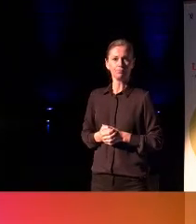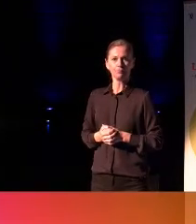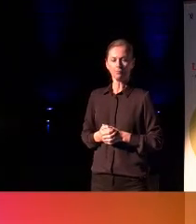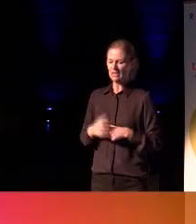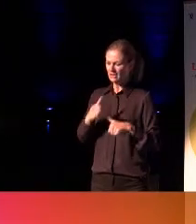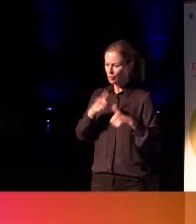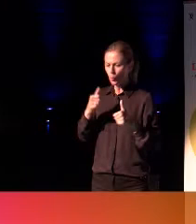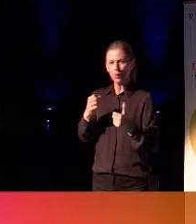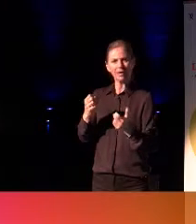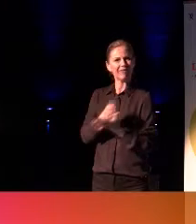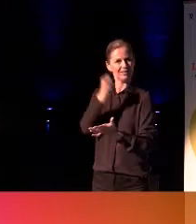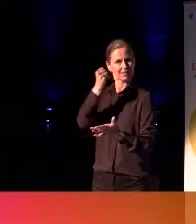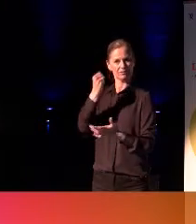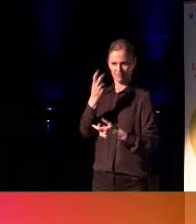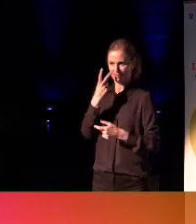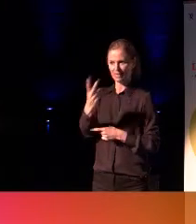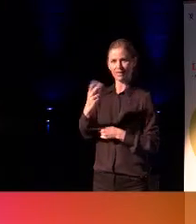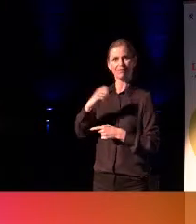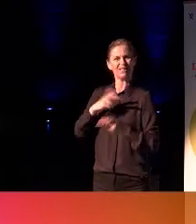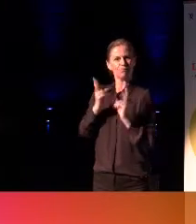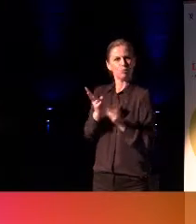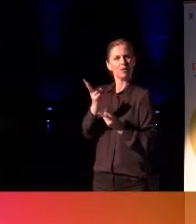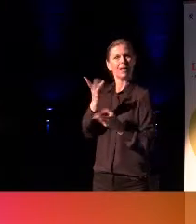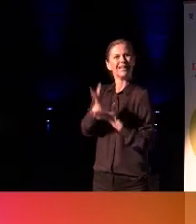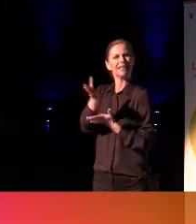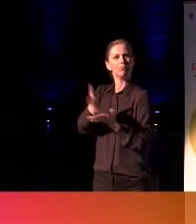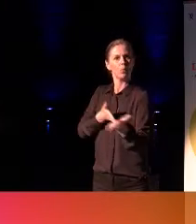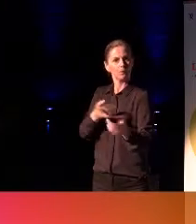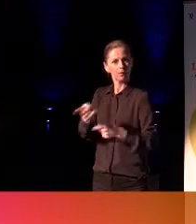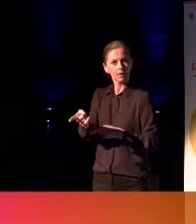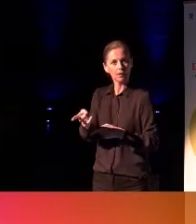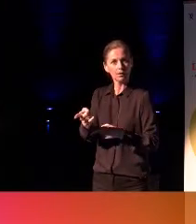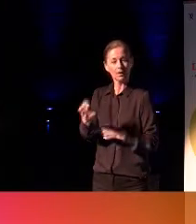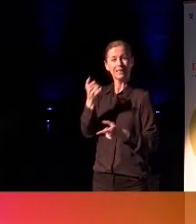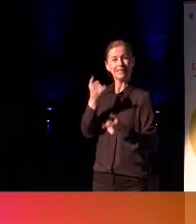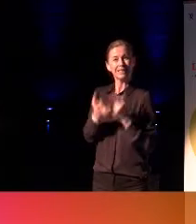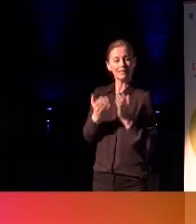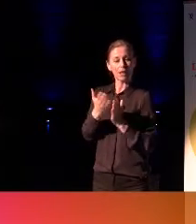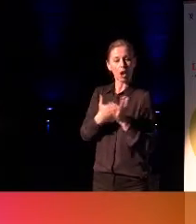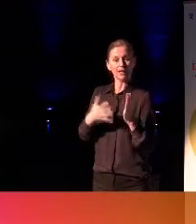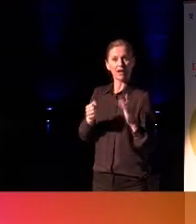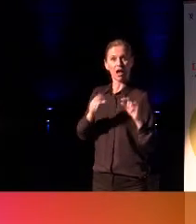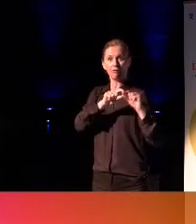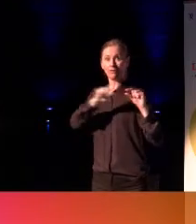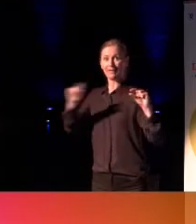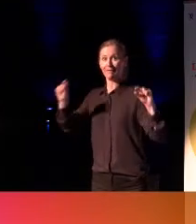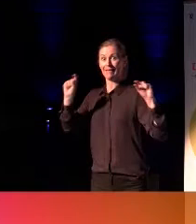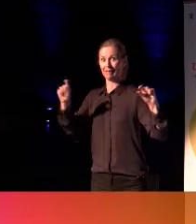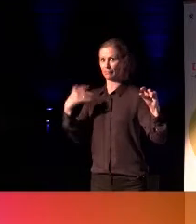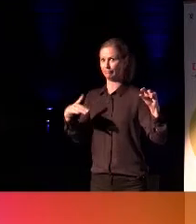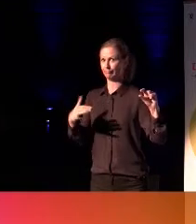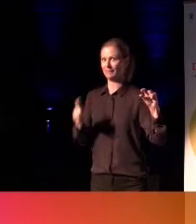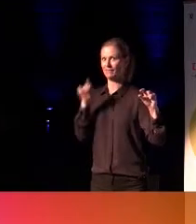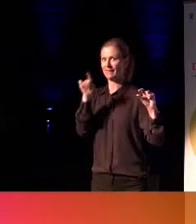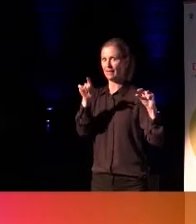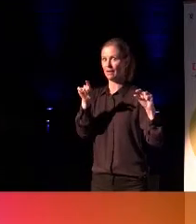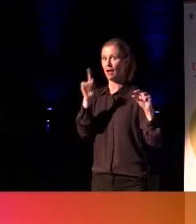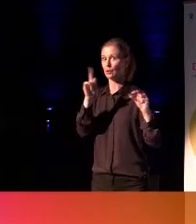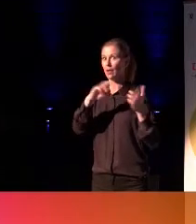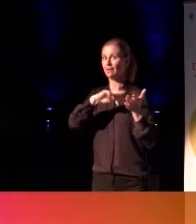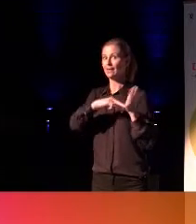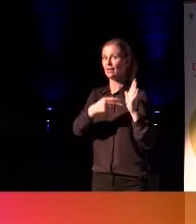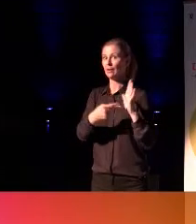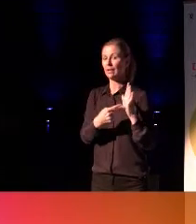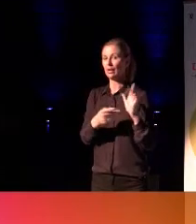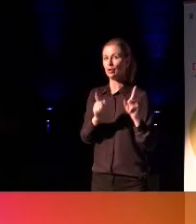store gevinster når den brukes riktig. Og den siste halvdelen av ansetningen her ekstremt viktig. Teknologi, det